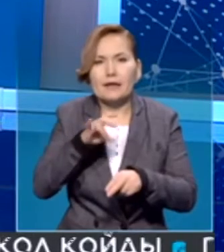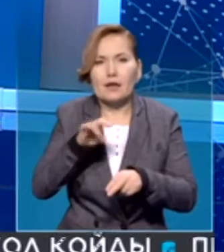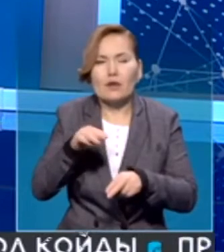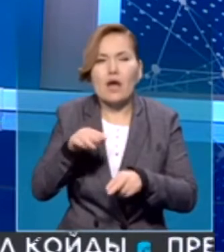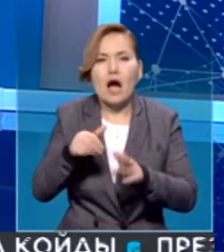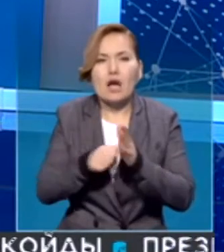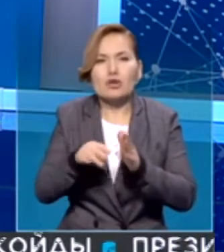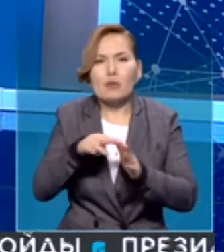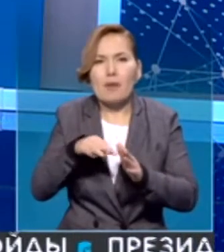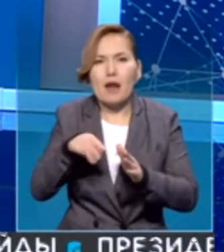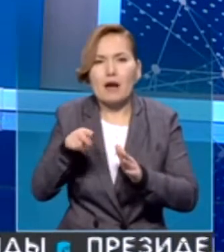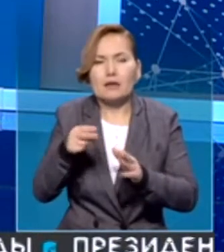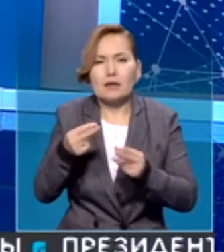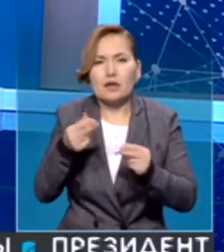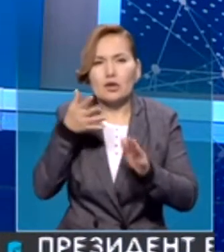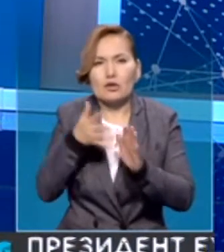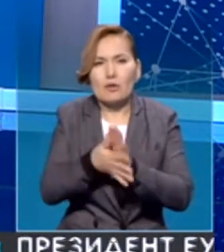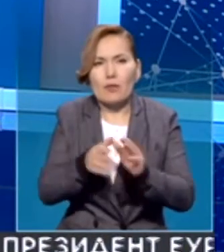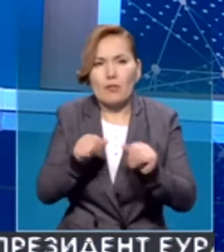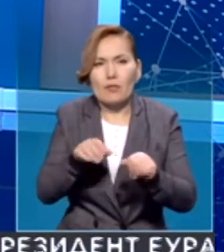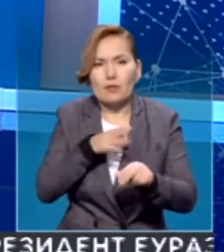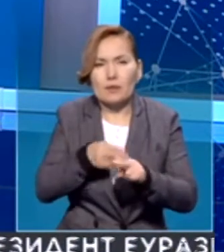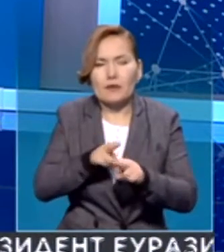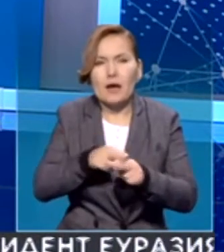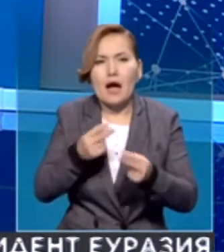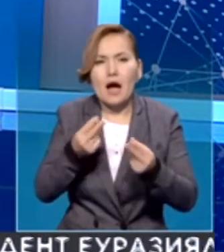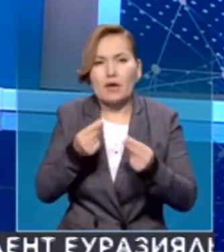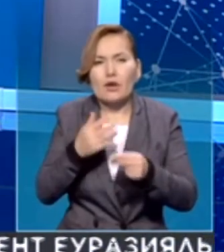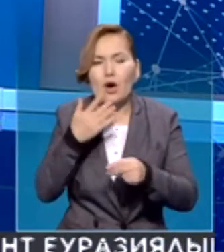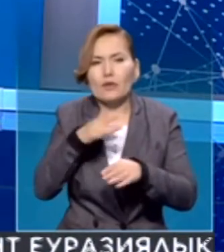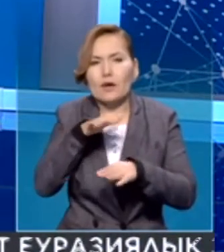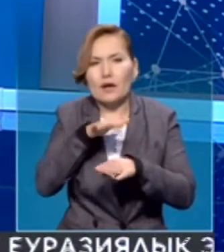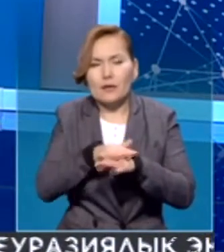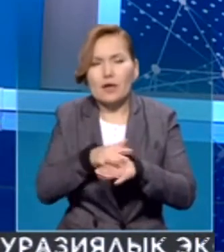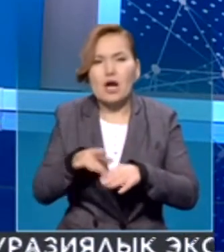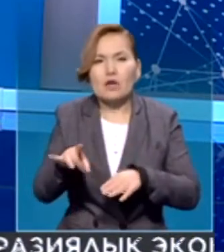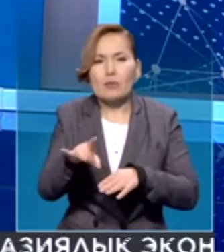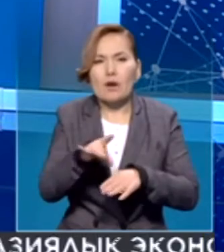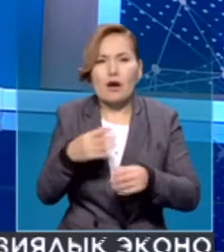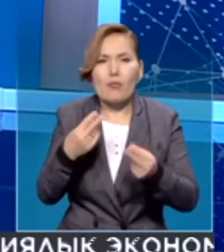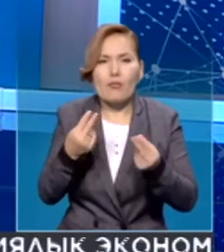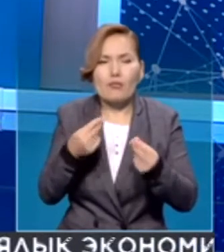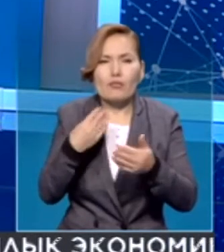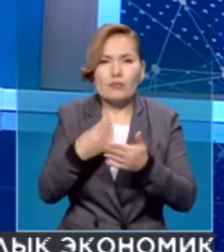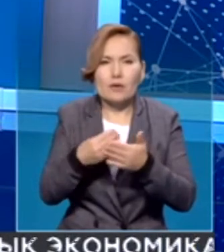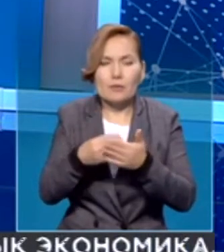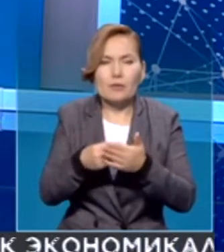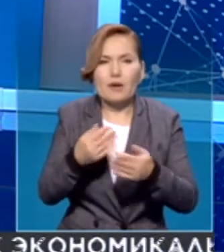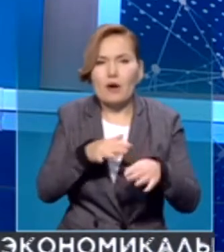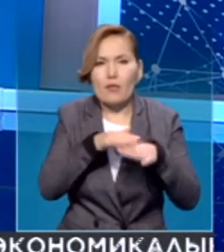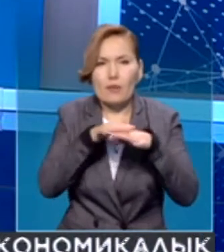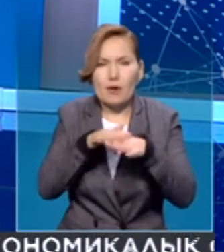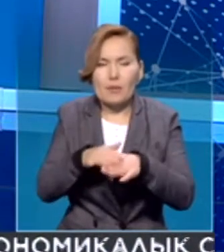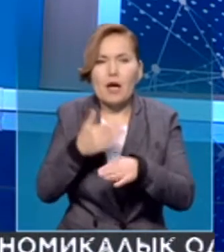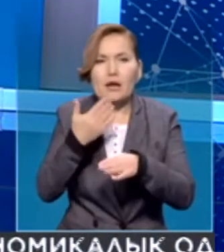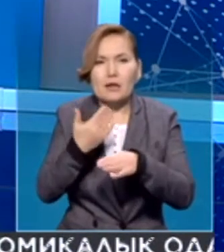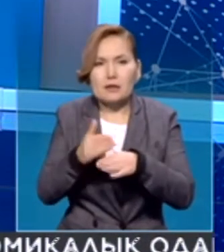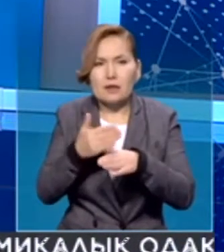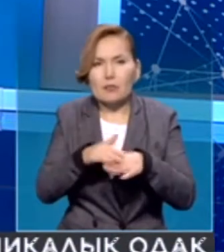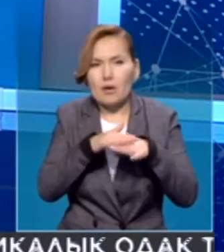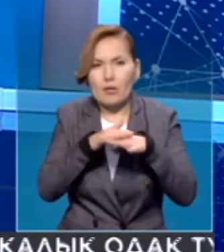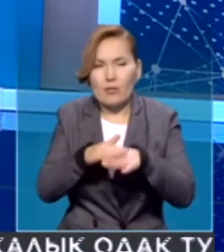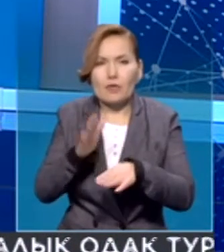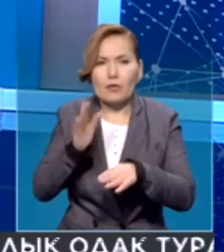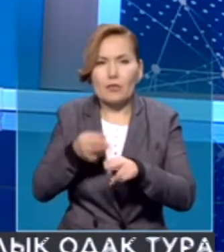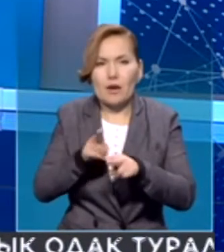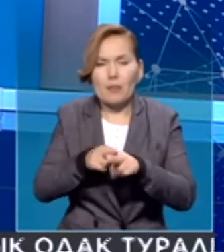600 миллиард теңге жұмсалуы мүмкін. Оның ішінде қаржы ұлттық қордан және республикалық бюджет есебінен кезең-кезеңмен